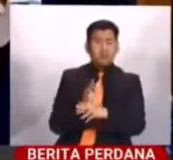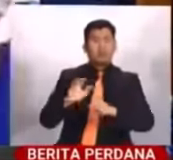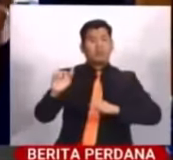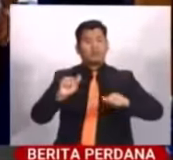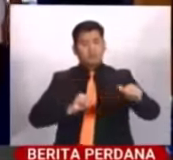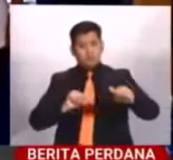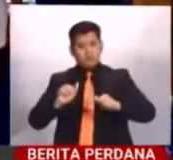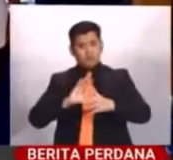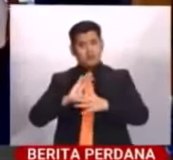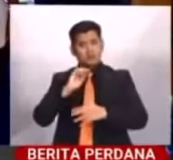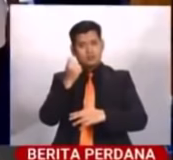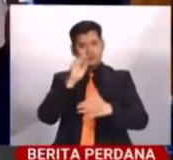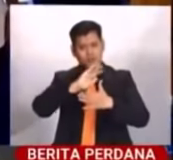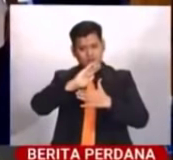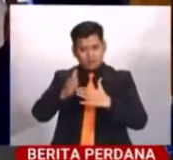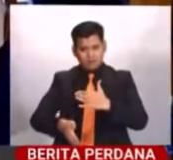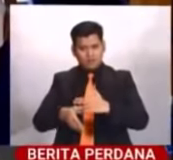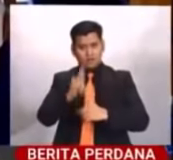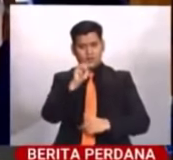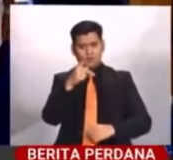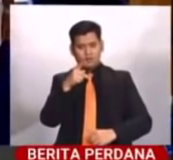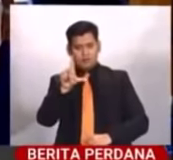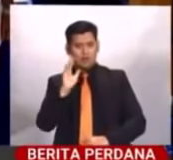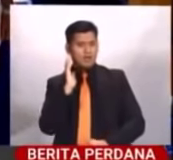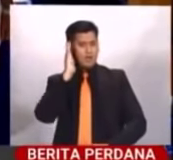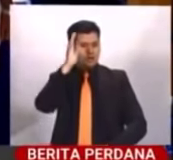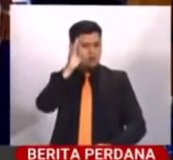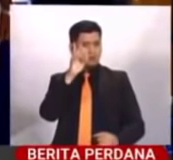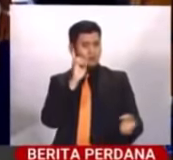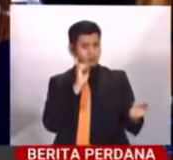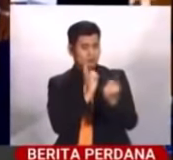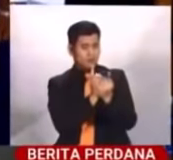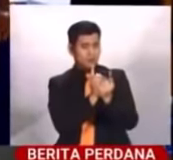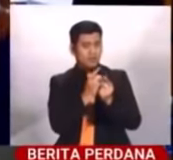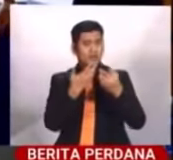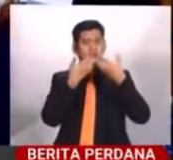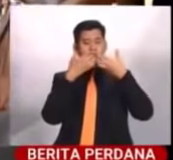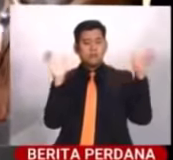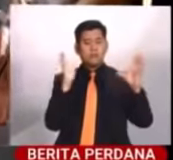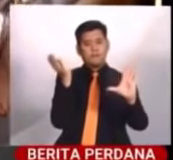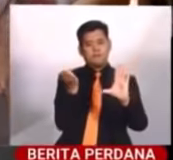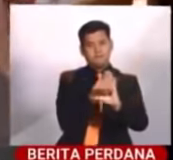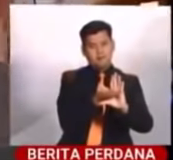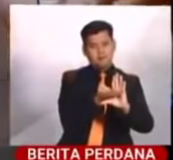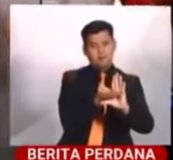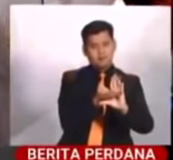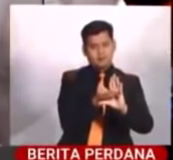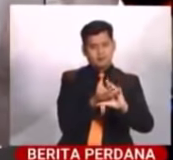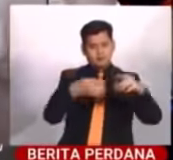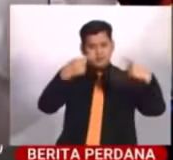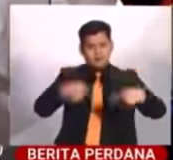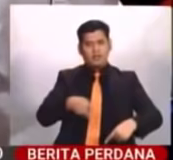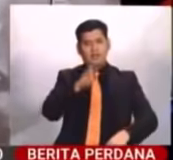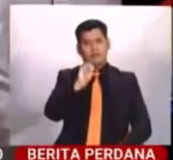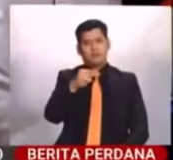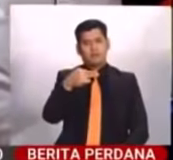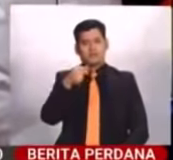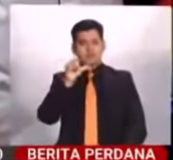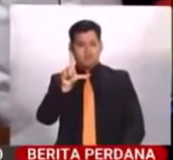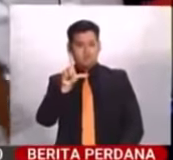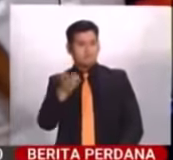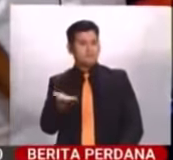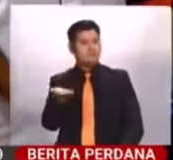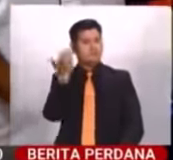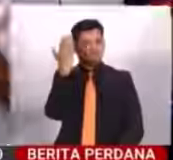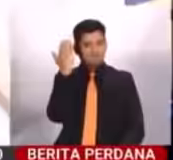TMB esok, Uni KL bakal bertemu Maybank yang ditewaskan dua kali pada saingan MHL lalu.